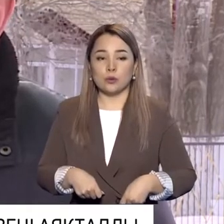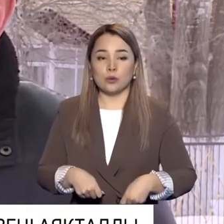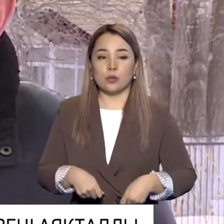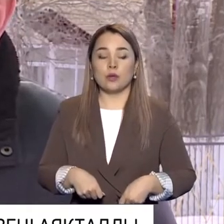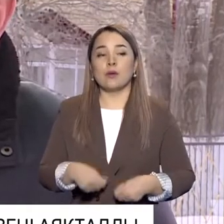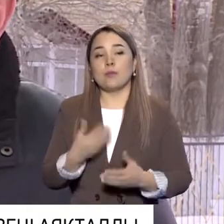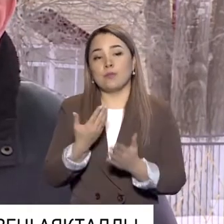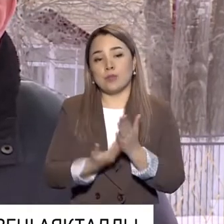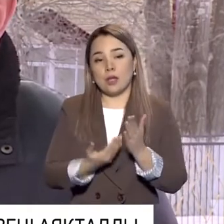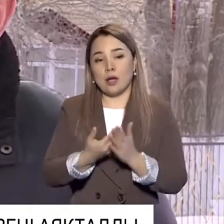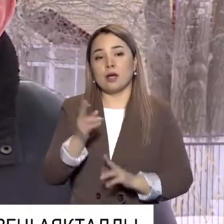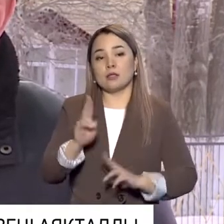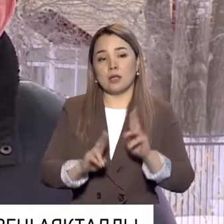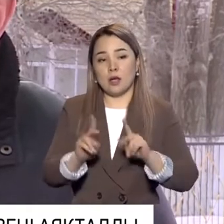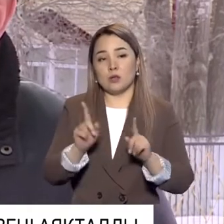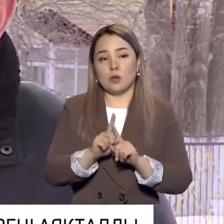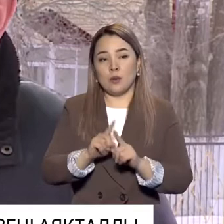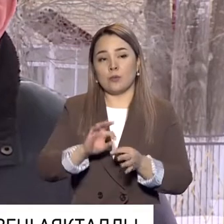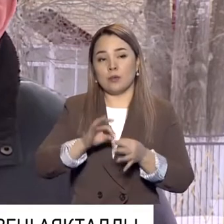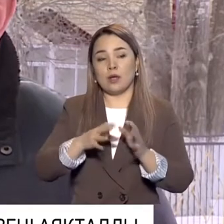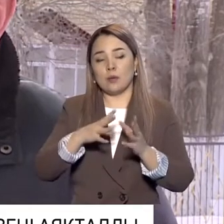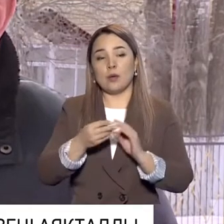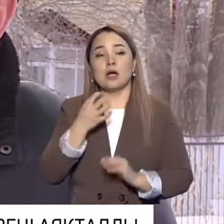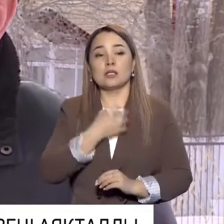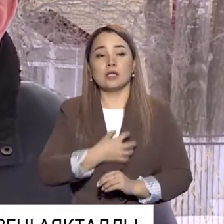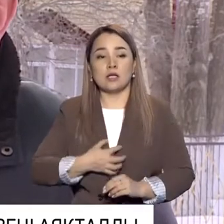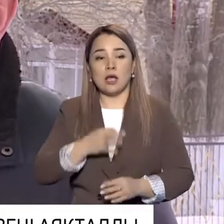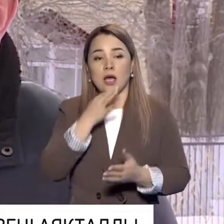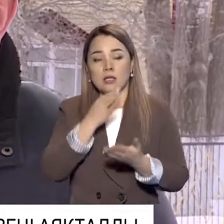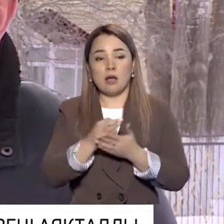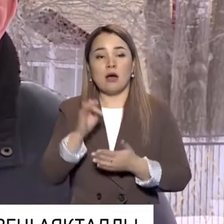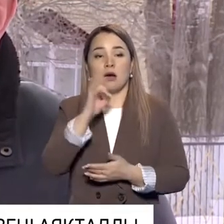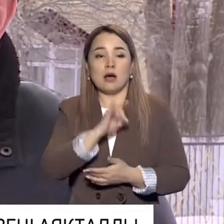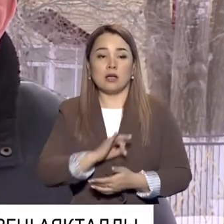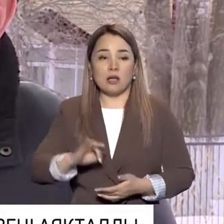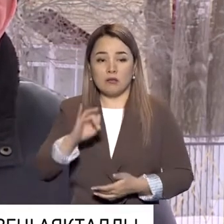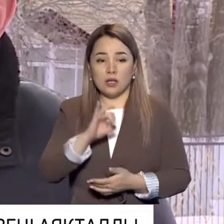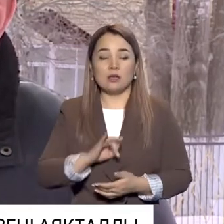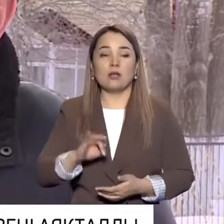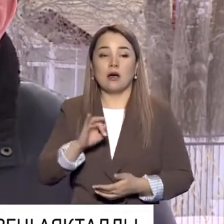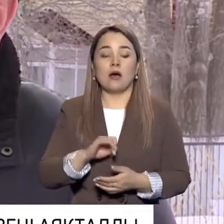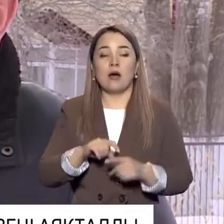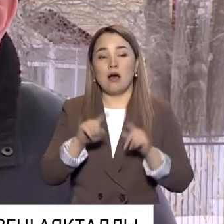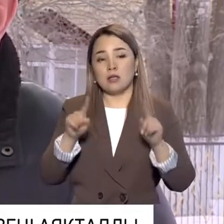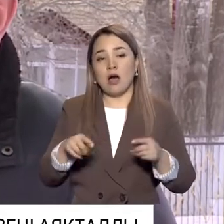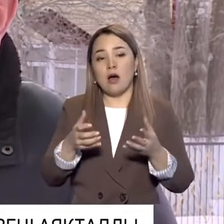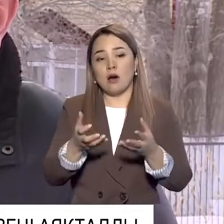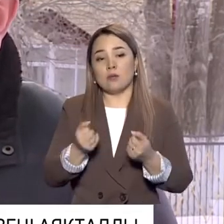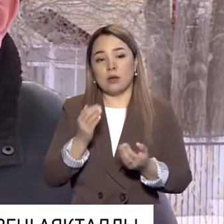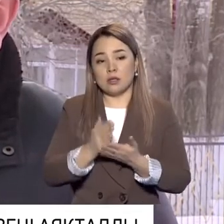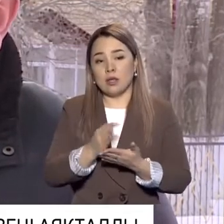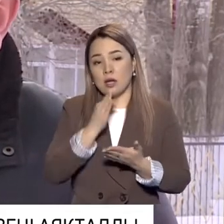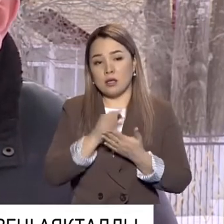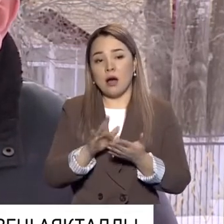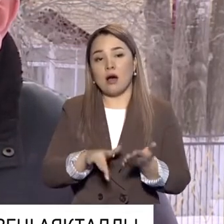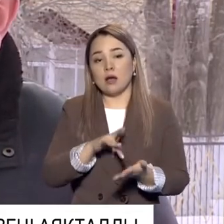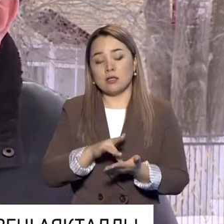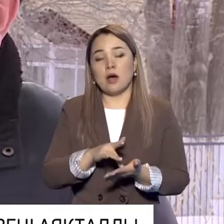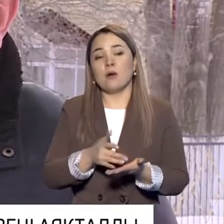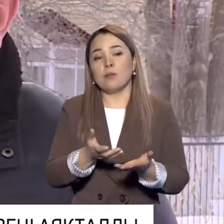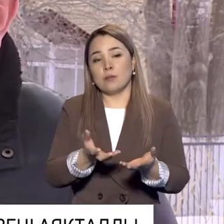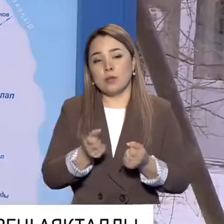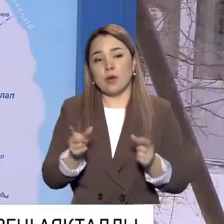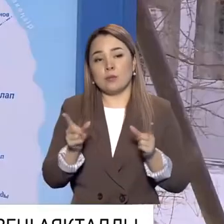құқықтық нұсқамалар беріп, сол кісілермен бірге керек кезде архивтік анықтамалар бар, соларды қаладан бар бірге